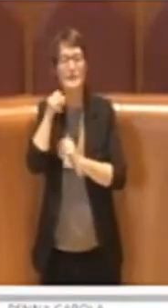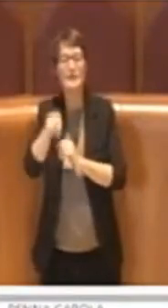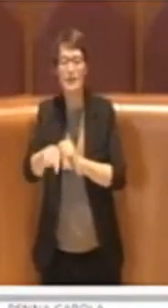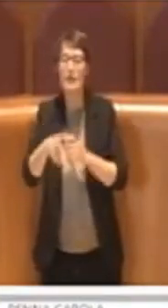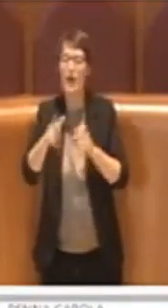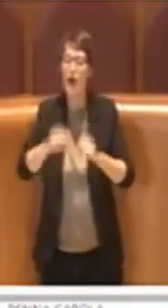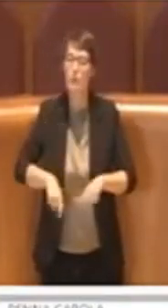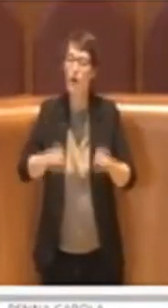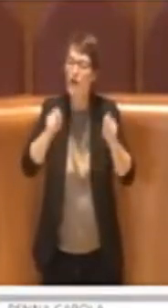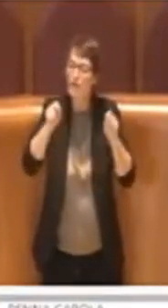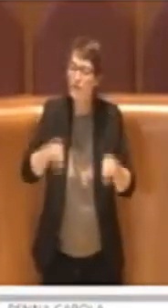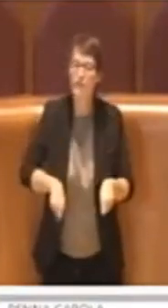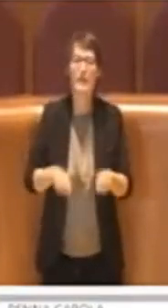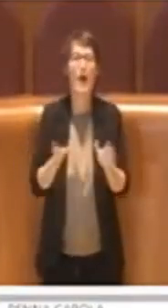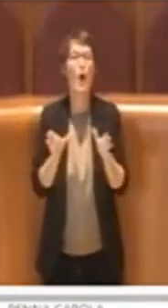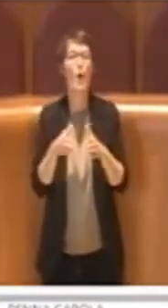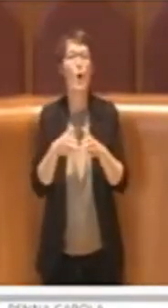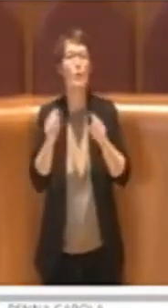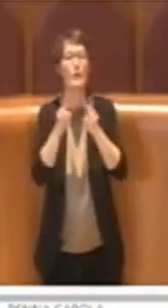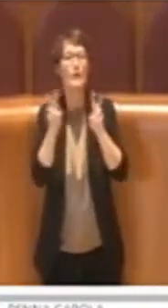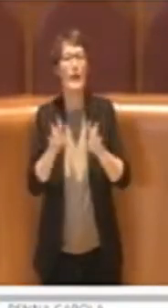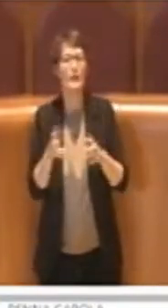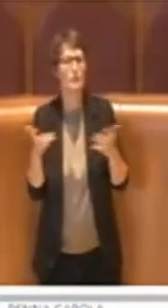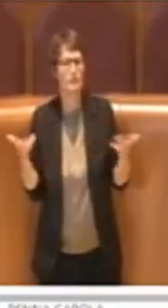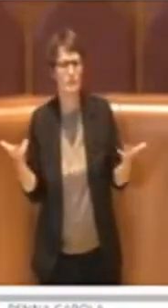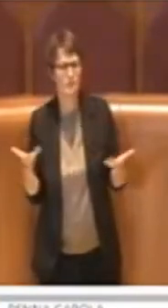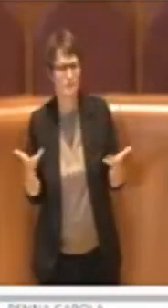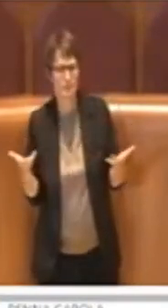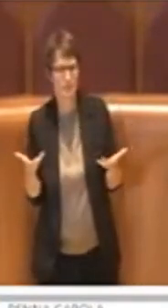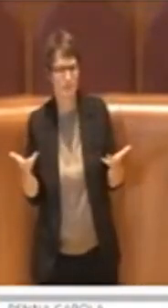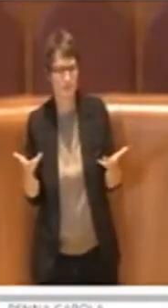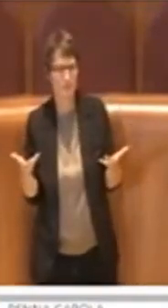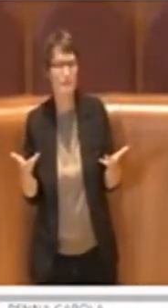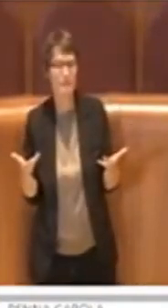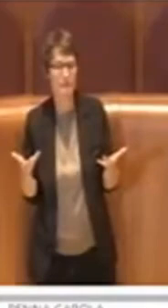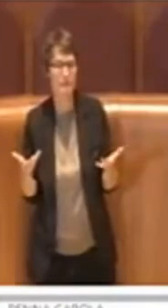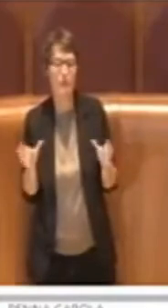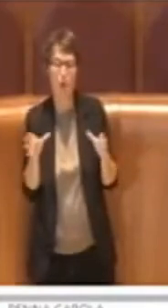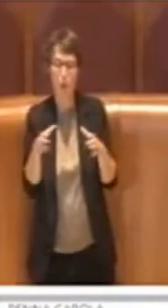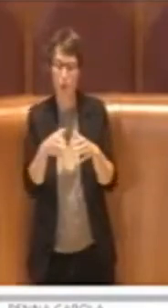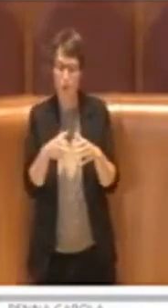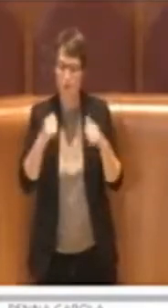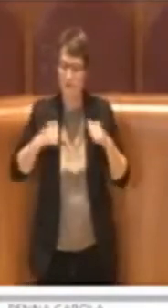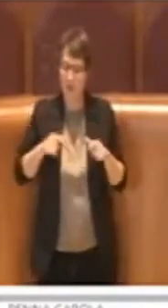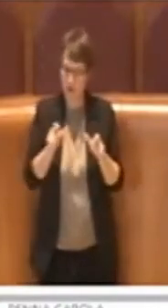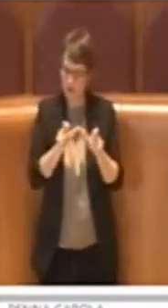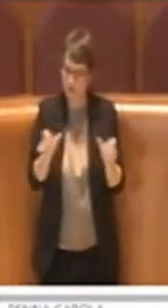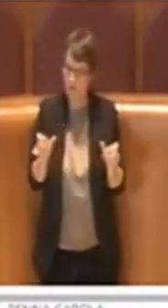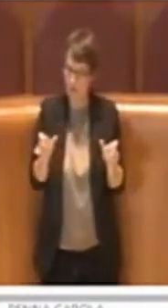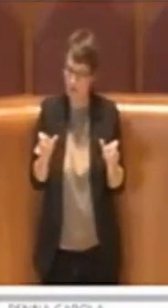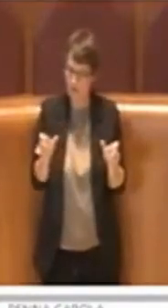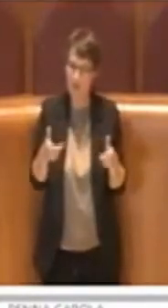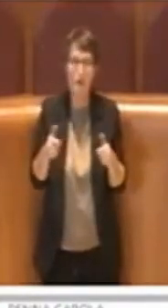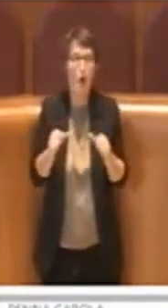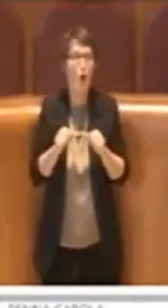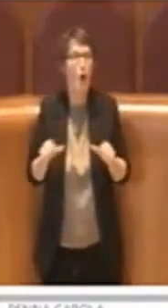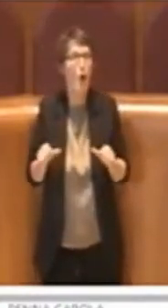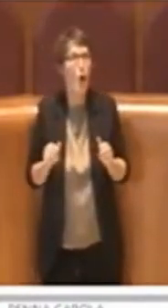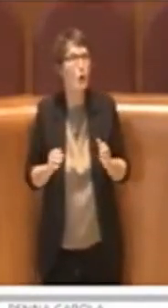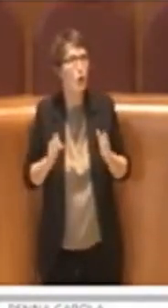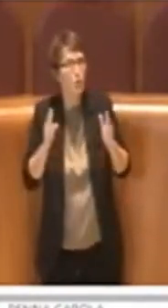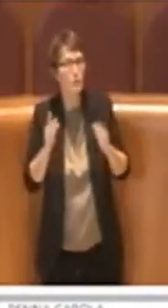energetiche. Le comunità energetiche sono cose importantissime, ovvero sono comunità di cittadini, condomini, piccole aziende,